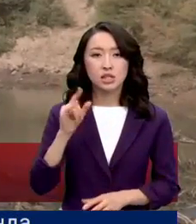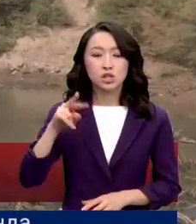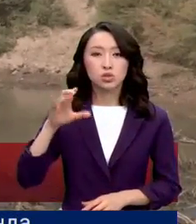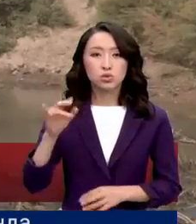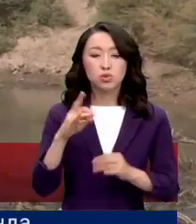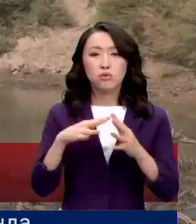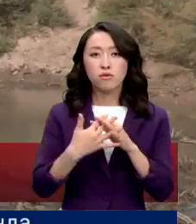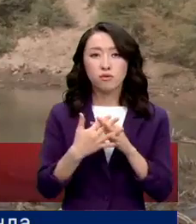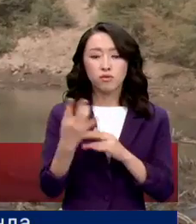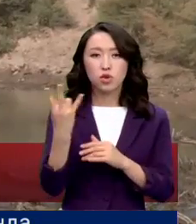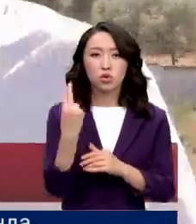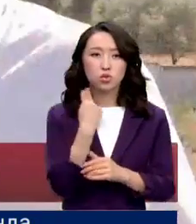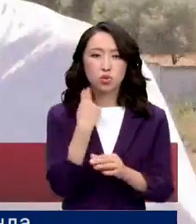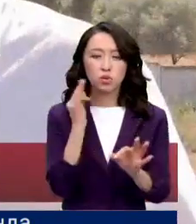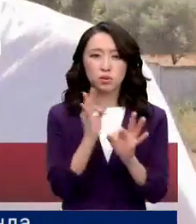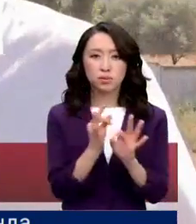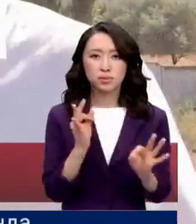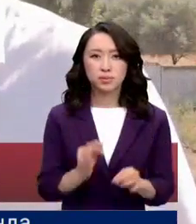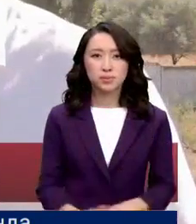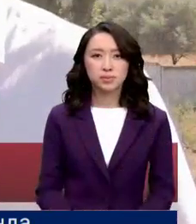только фермерам придется погасить долги.